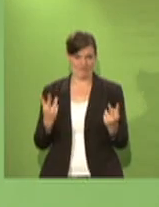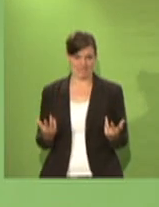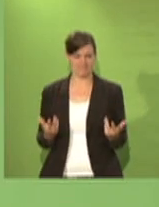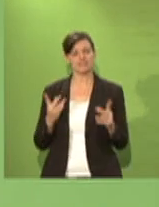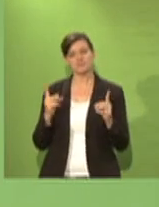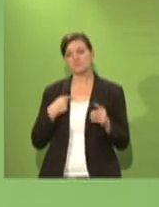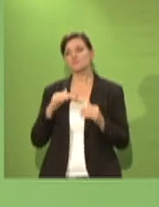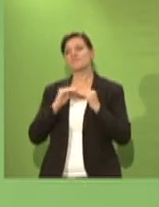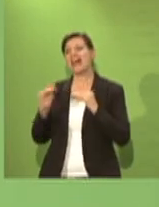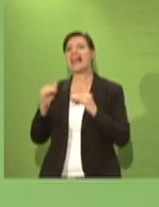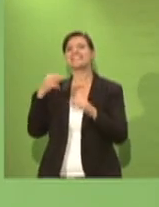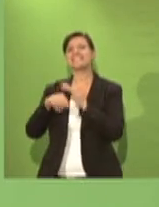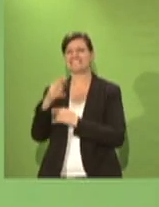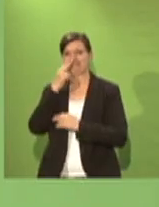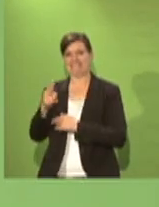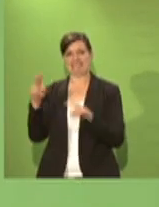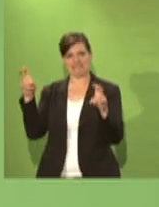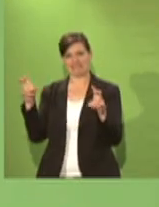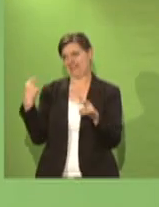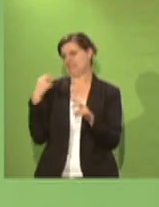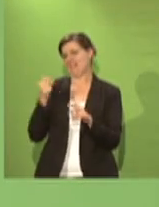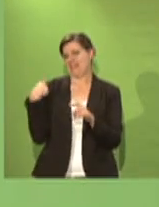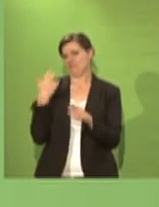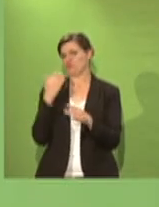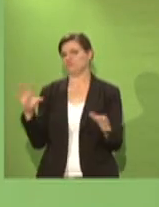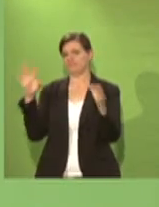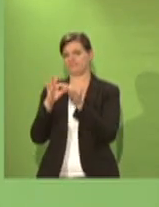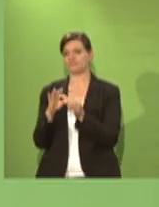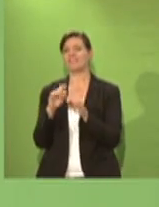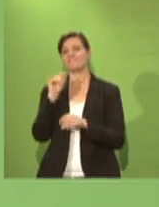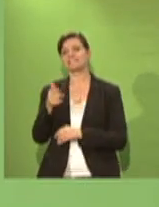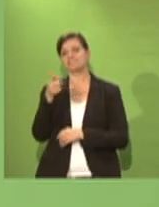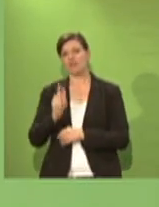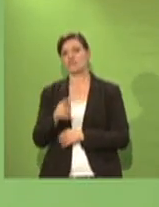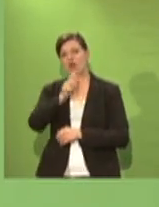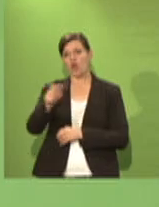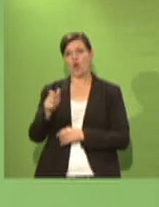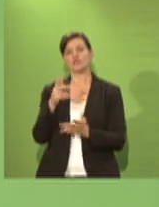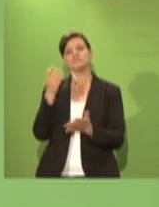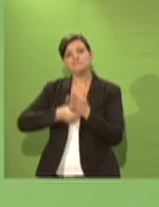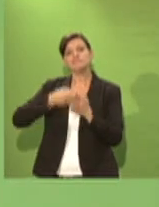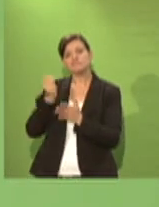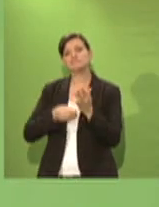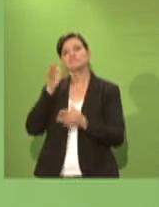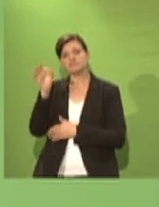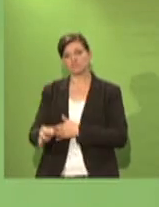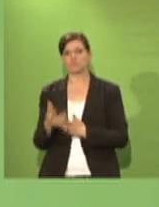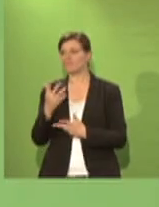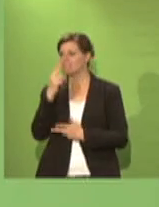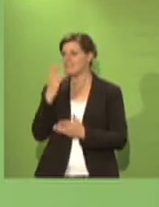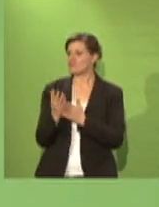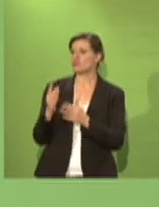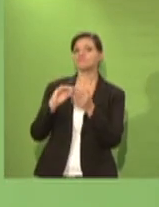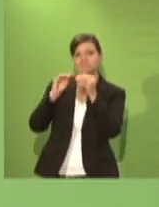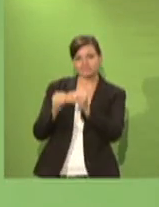Auftakt für Land in Sicht. Sven hat es schon erwähnt. Da hatten wir, glaube ich, fast 200 Leute da. Da haben wir gezeigt, wie komplex es ist und wie wichtig es ist, dass man